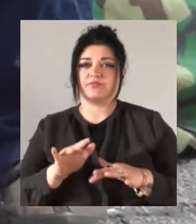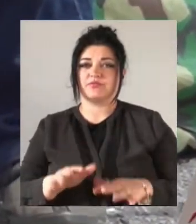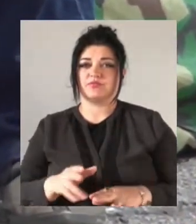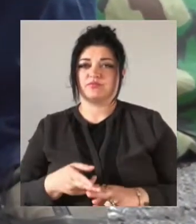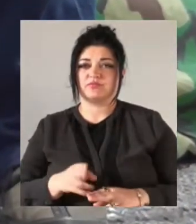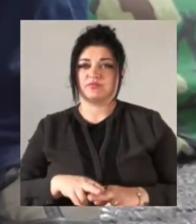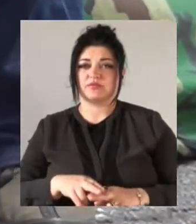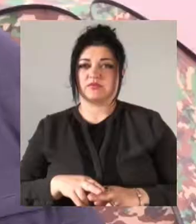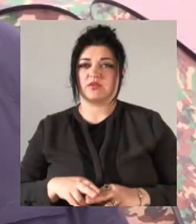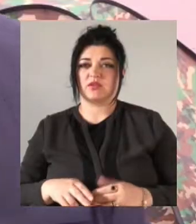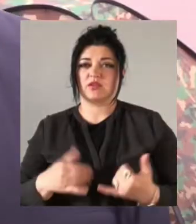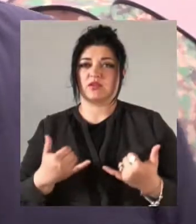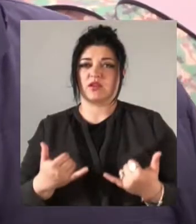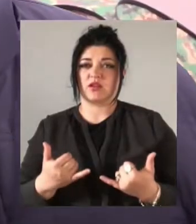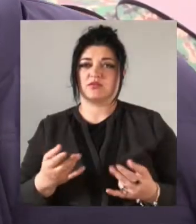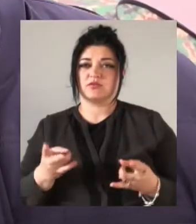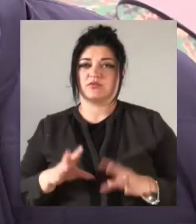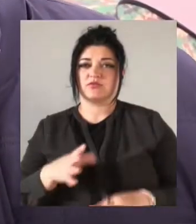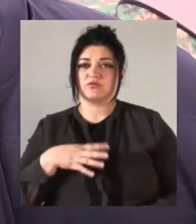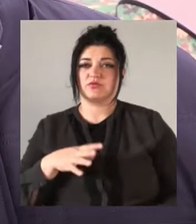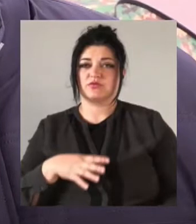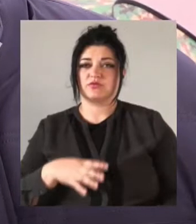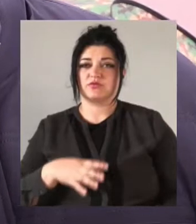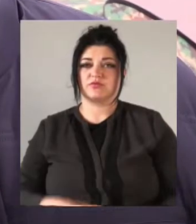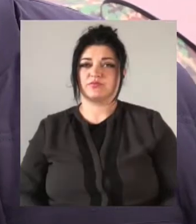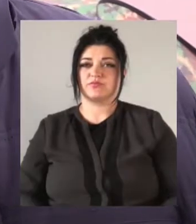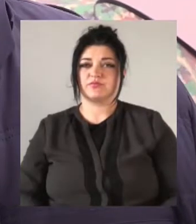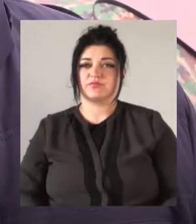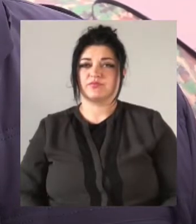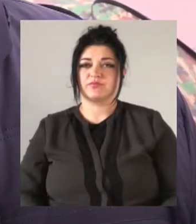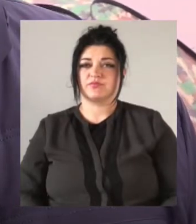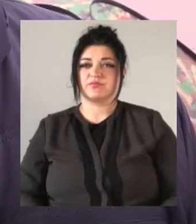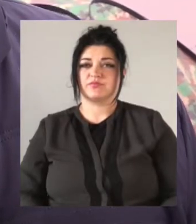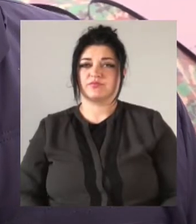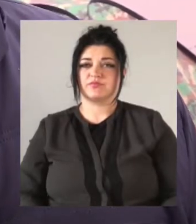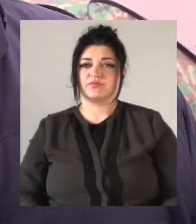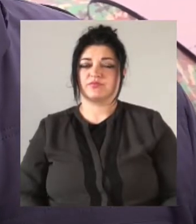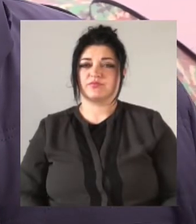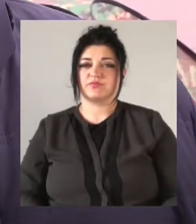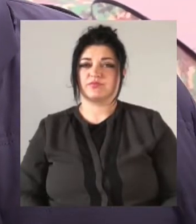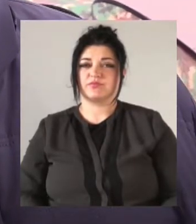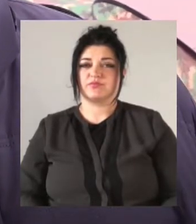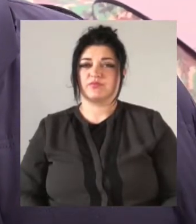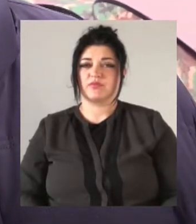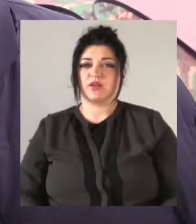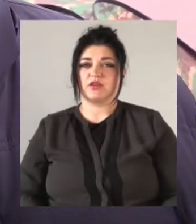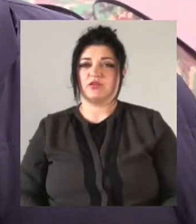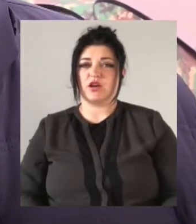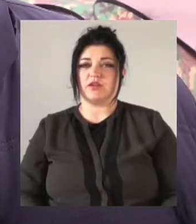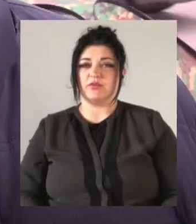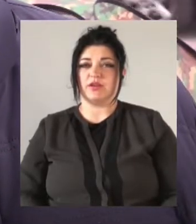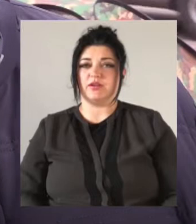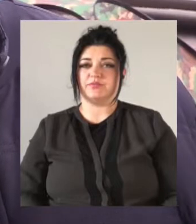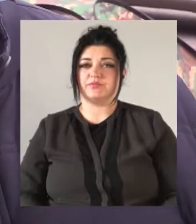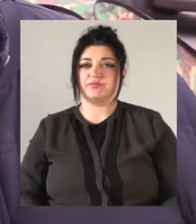до Суворовської ОТГ. Обращались ми главі обласної адміністрації, отримали